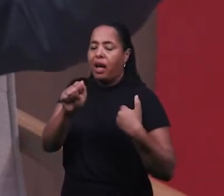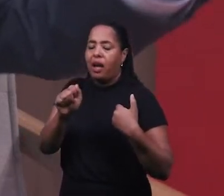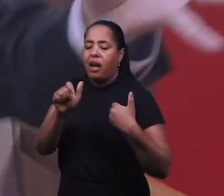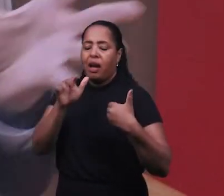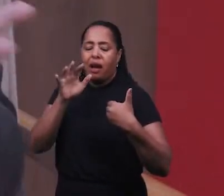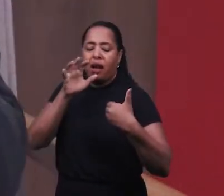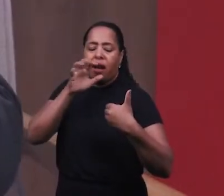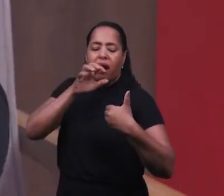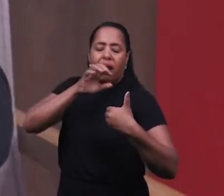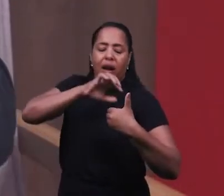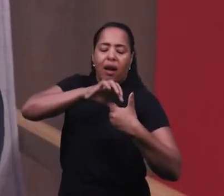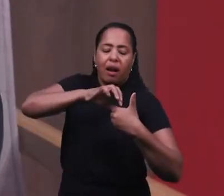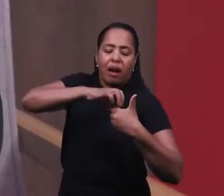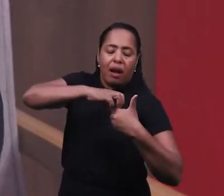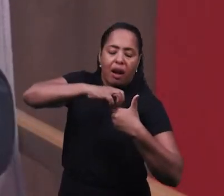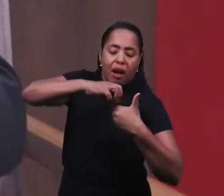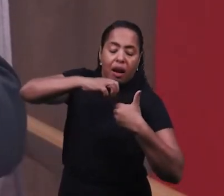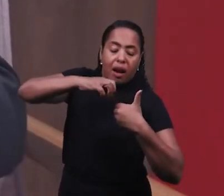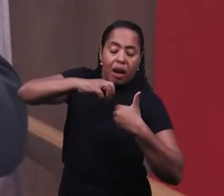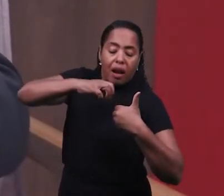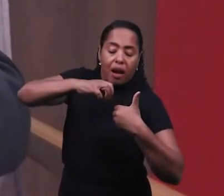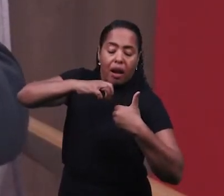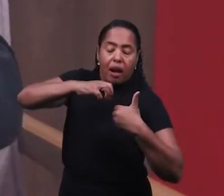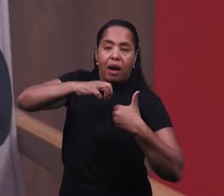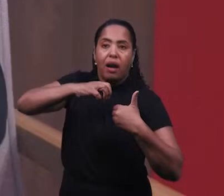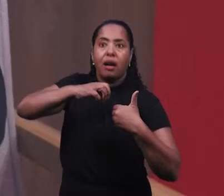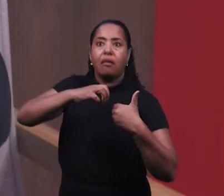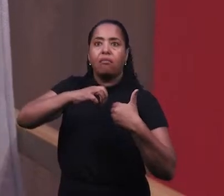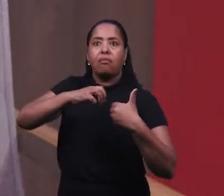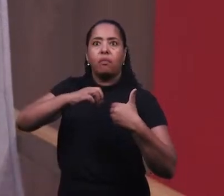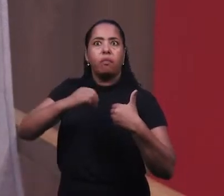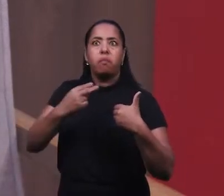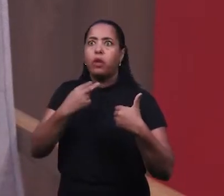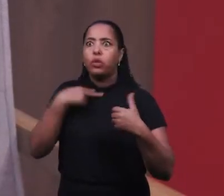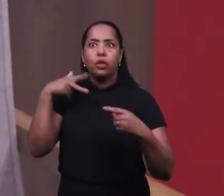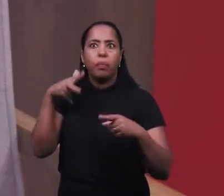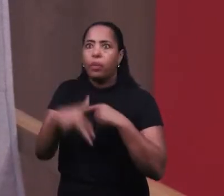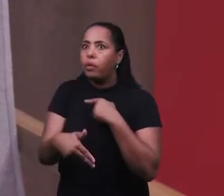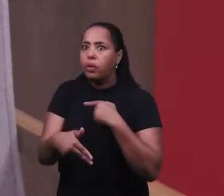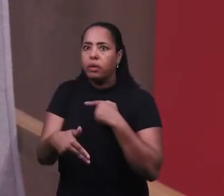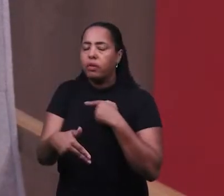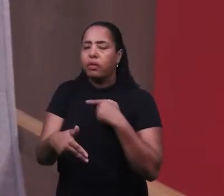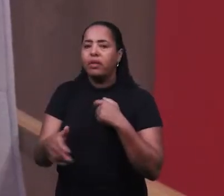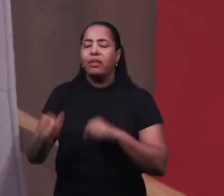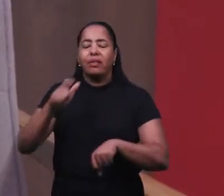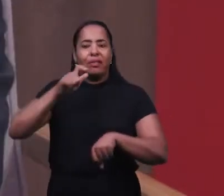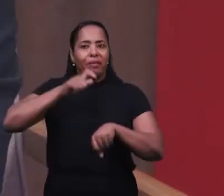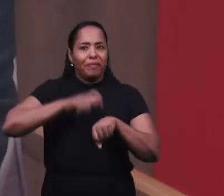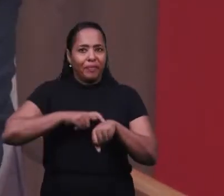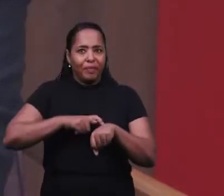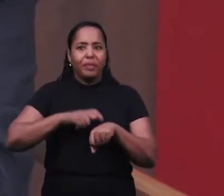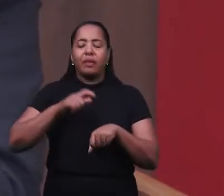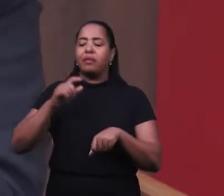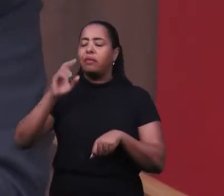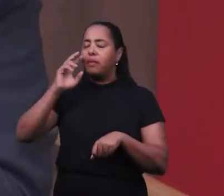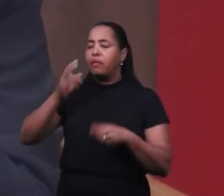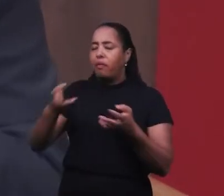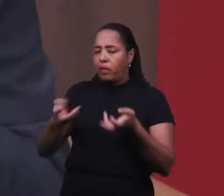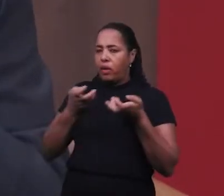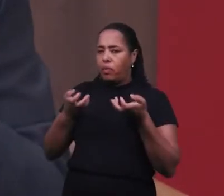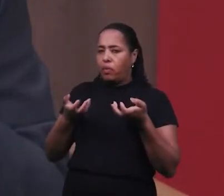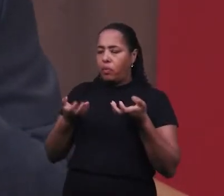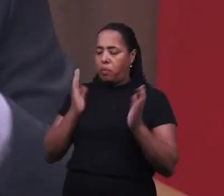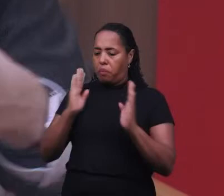il a mis la main dans quelque chose qui n'est pas permis de faire. Et comme nous regardons